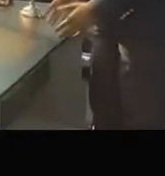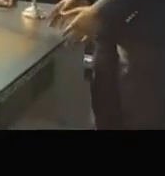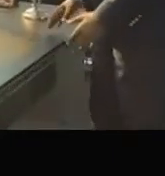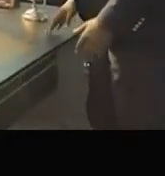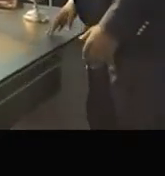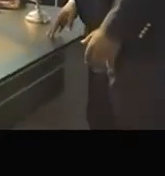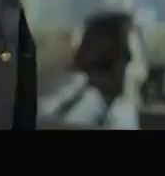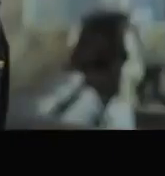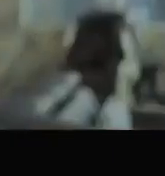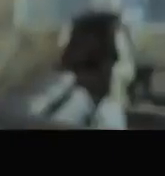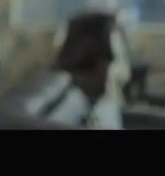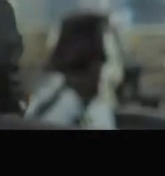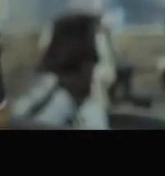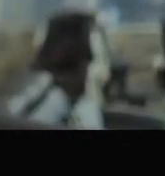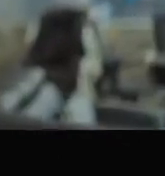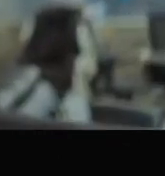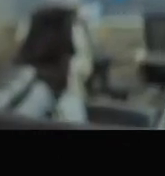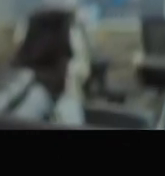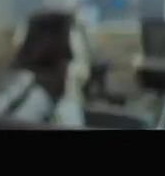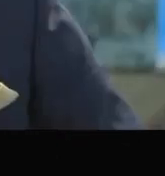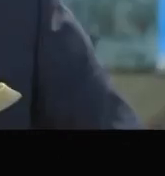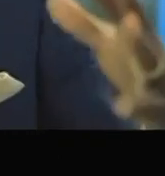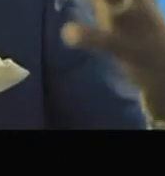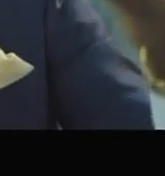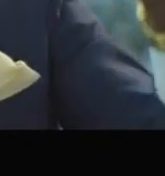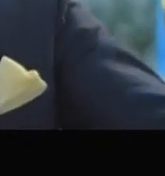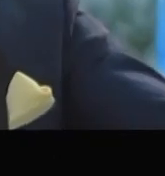que ça n'est pas. Conseiller,